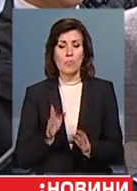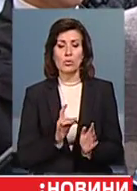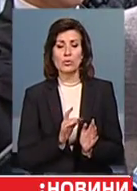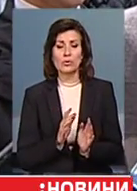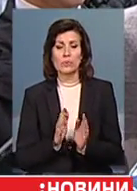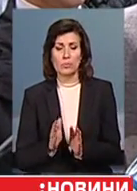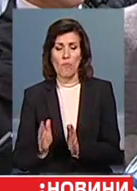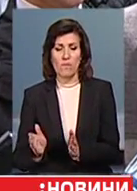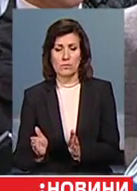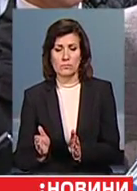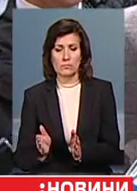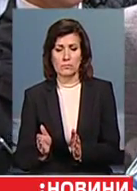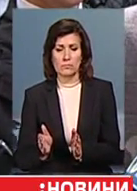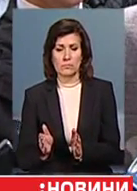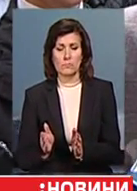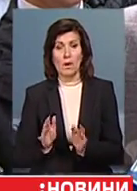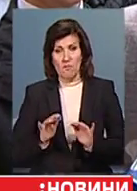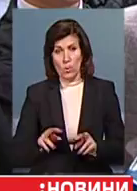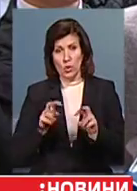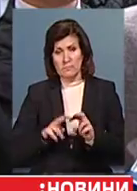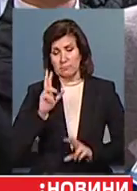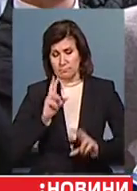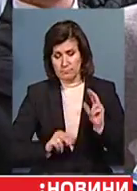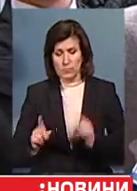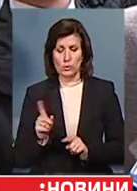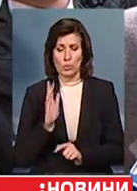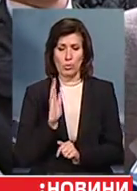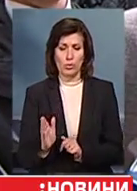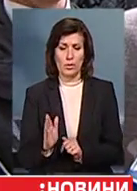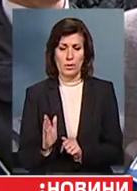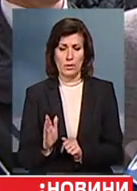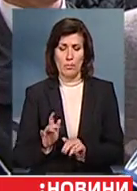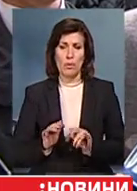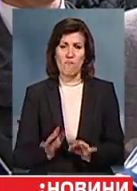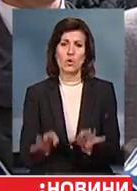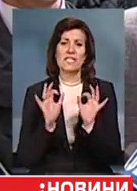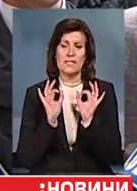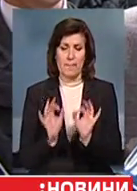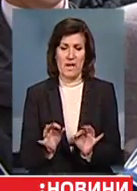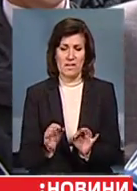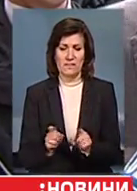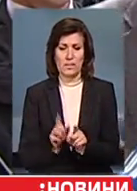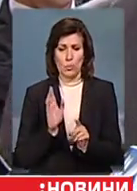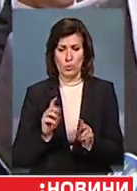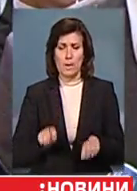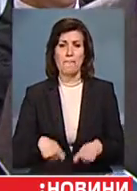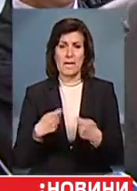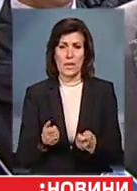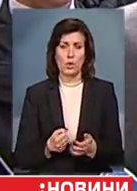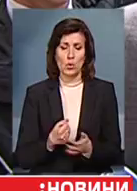свою невинність? Ну, в ході слідства сподіваюся, що воно буде проводитися правильно і все ж таки буде передано